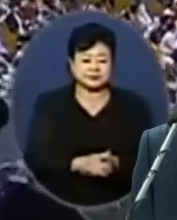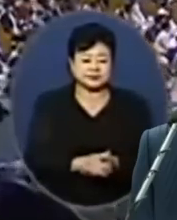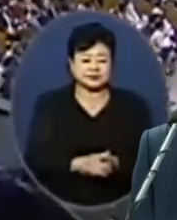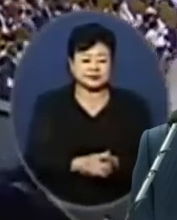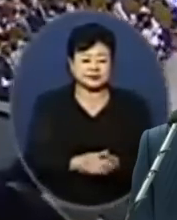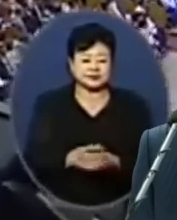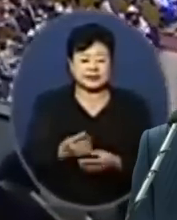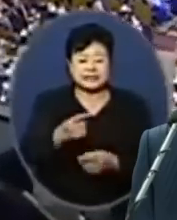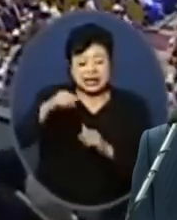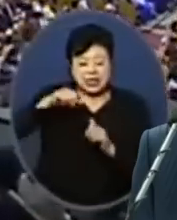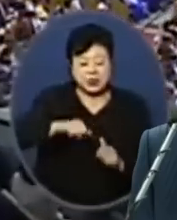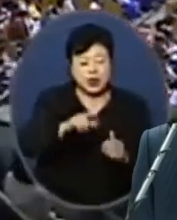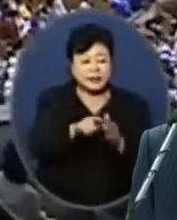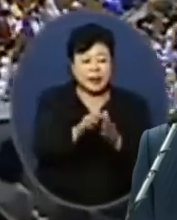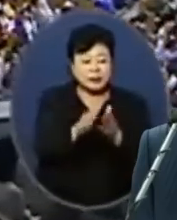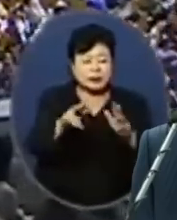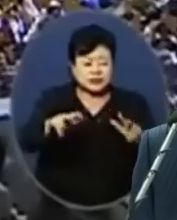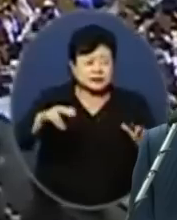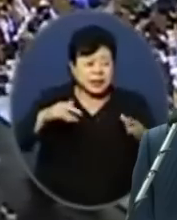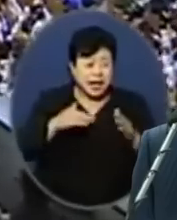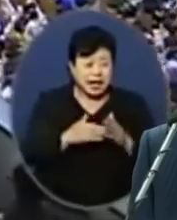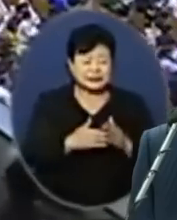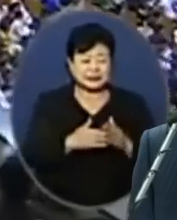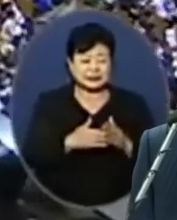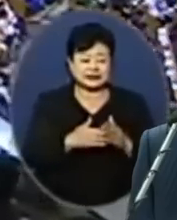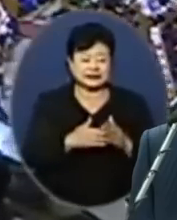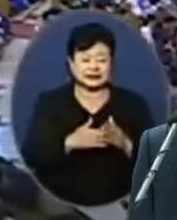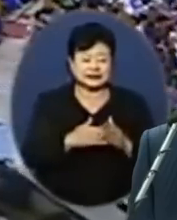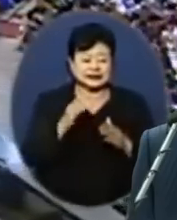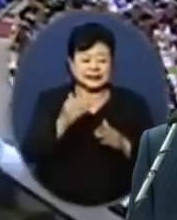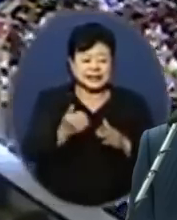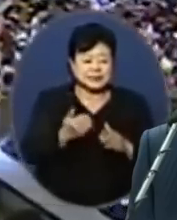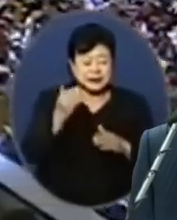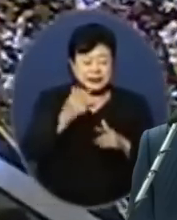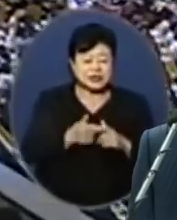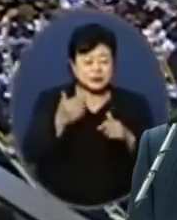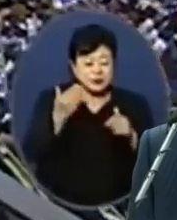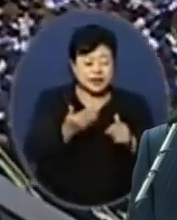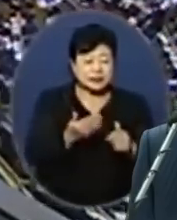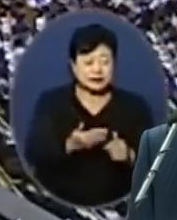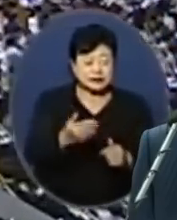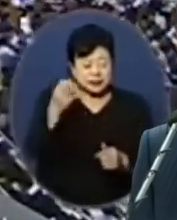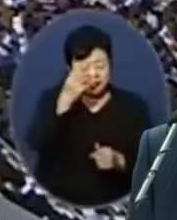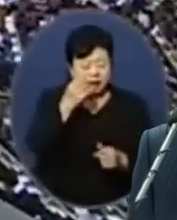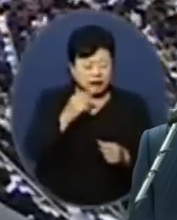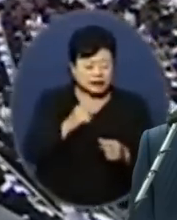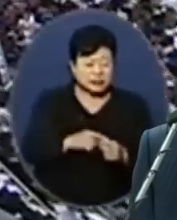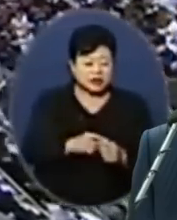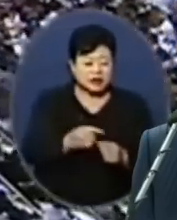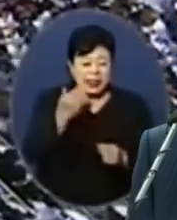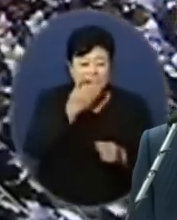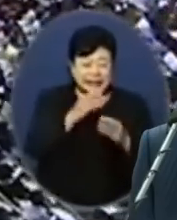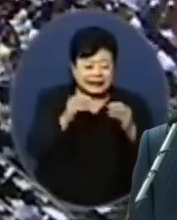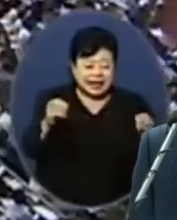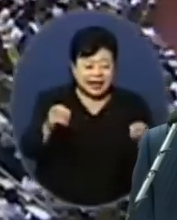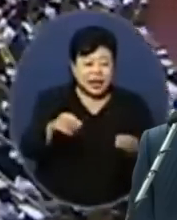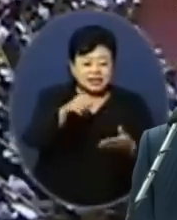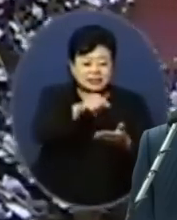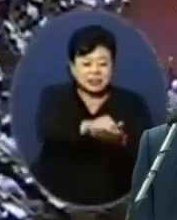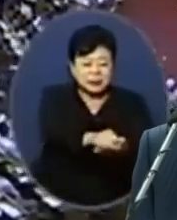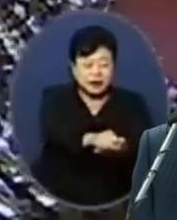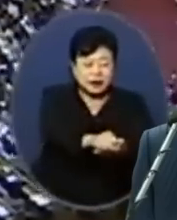세례 요한 때부터 시작해서 지금까지 이미 예수님이 우리에게 영적 가나안 땅을